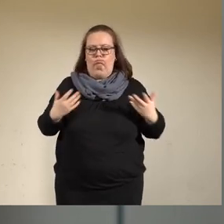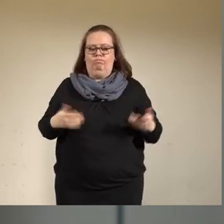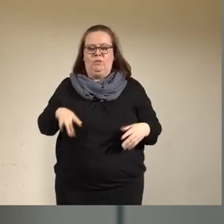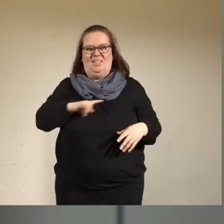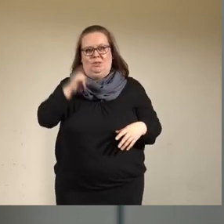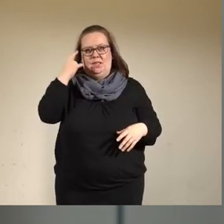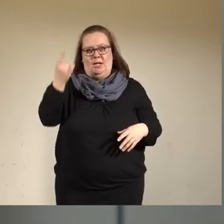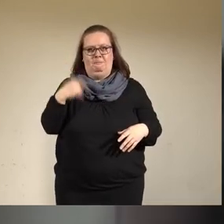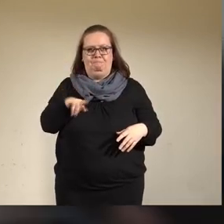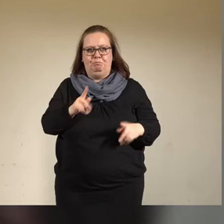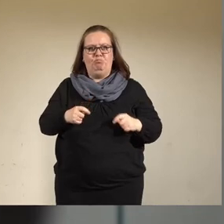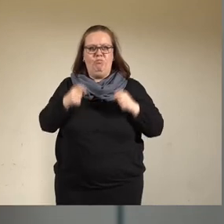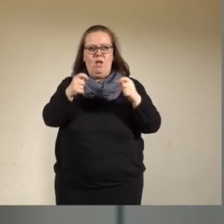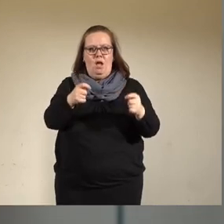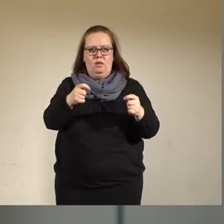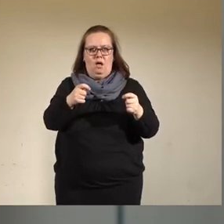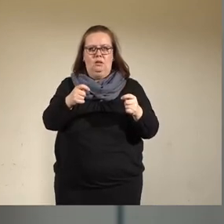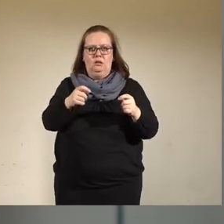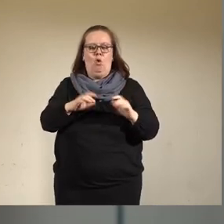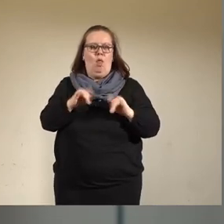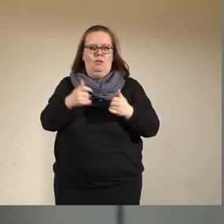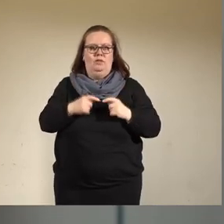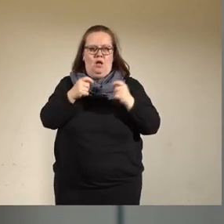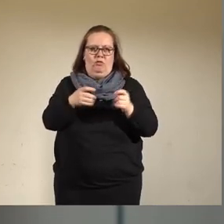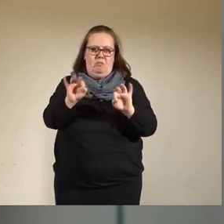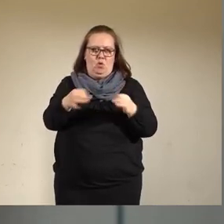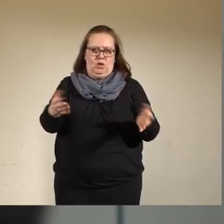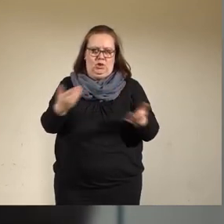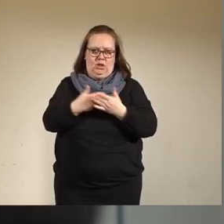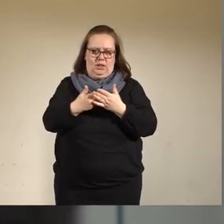denke ich, ist dieser Antrag, dieser hilfsweise Antrag entbehrlich.